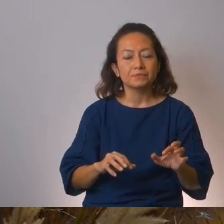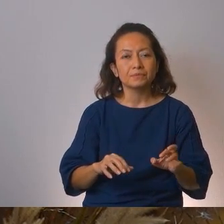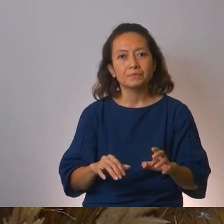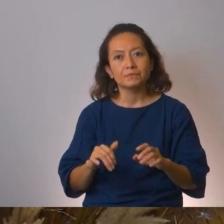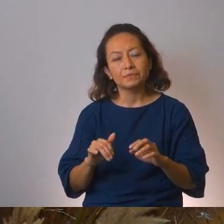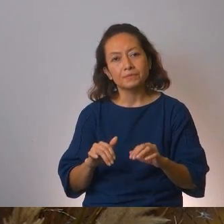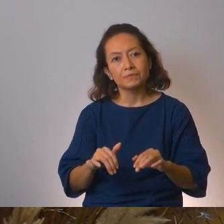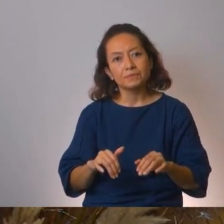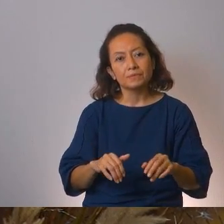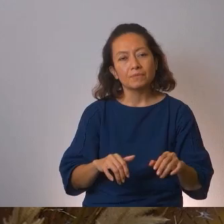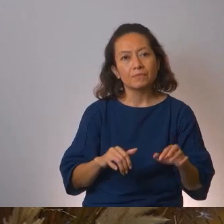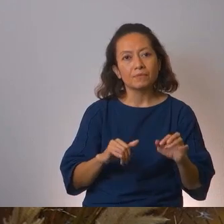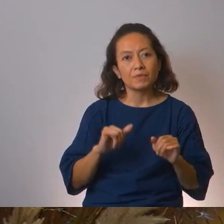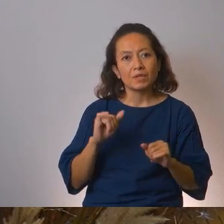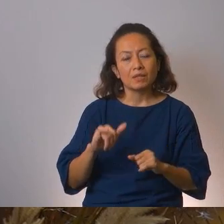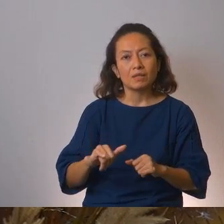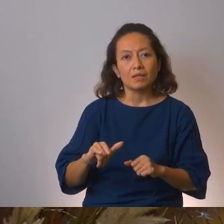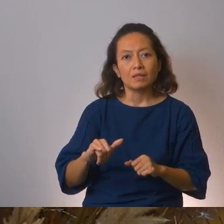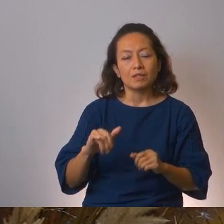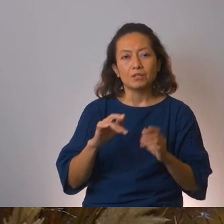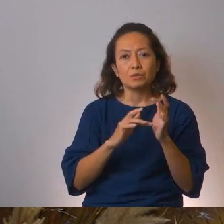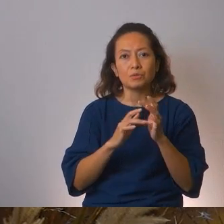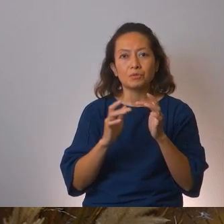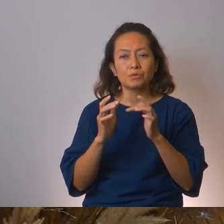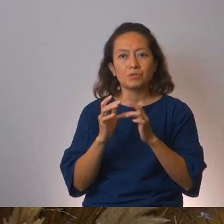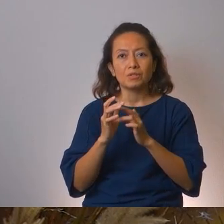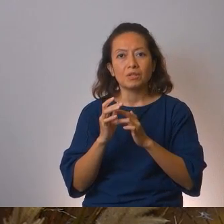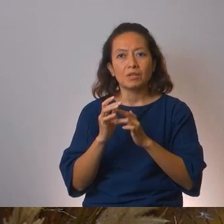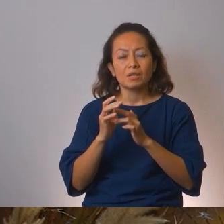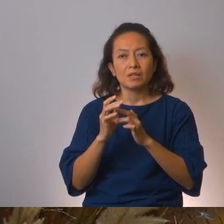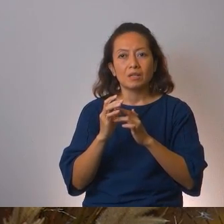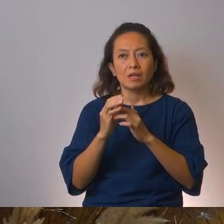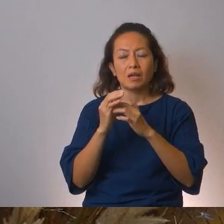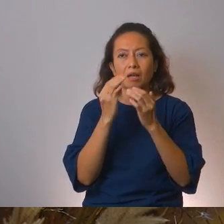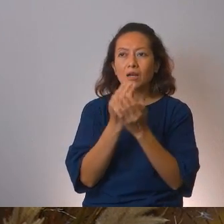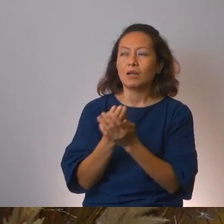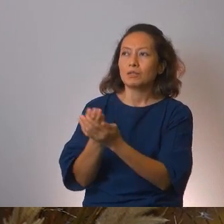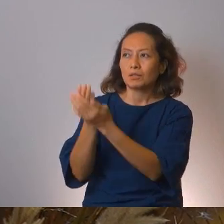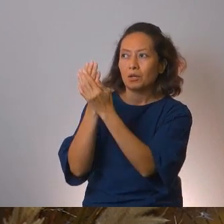Jesus, the Lord.